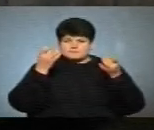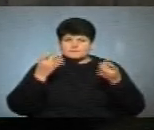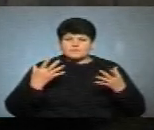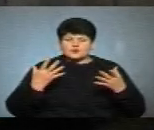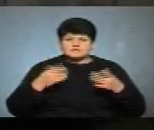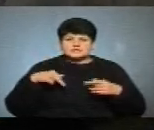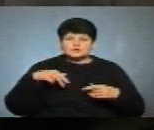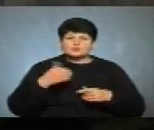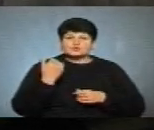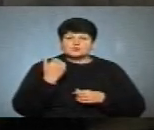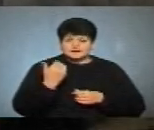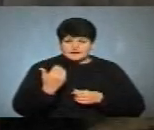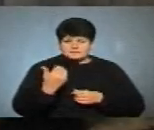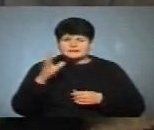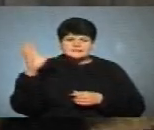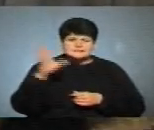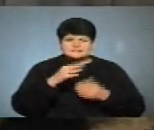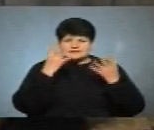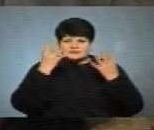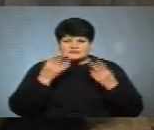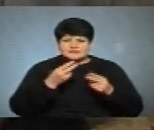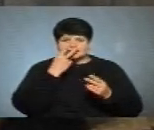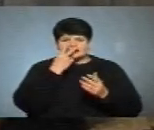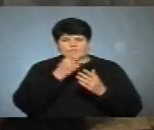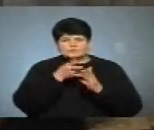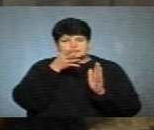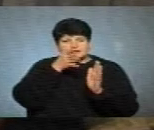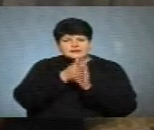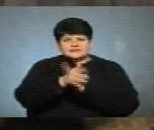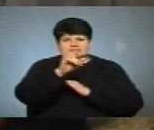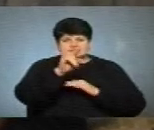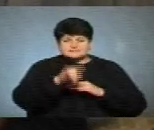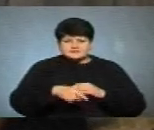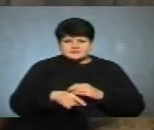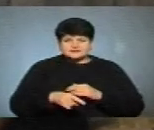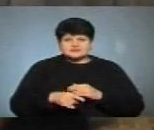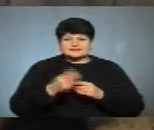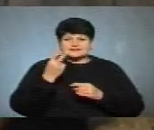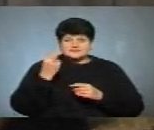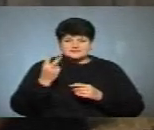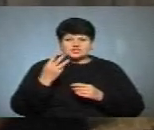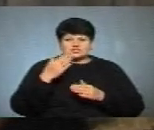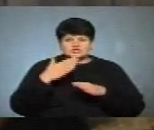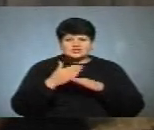до тебе. Цілий день дивлюсь крізь вікна, дві твої частинки неба.